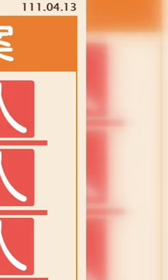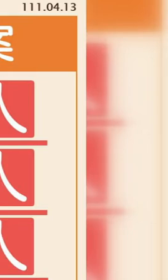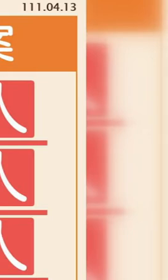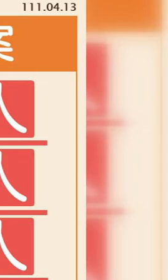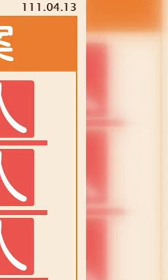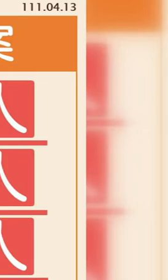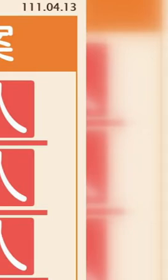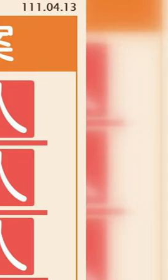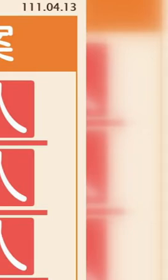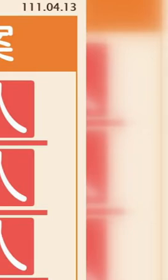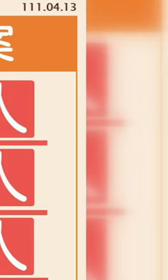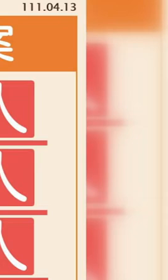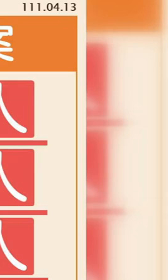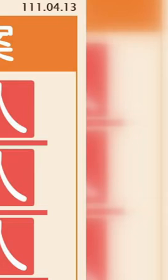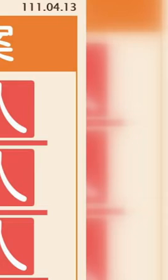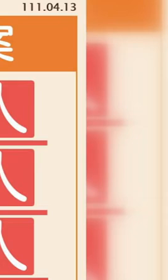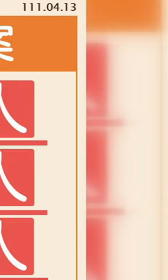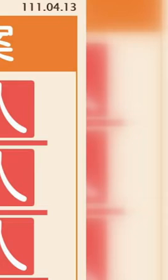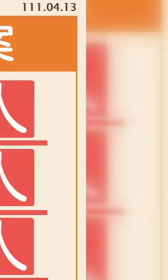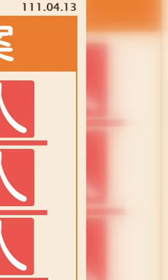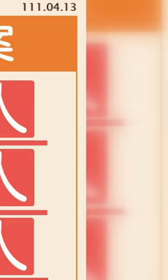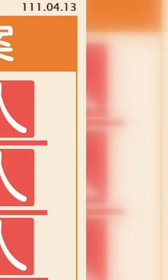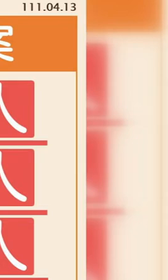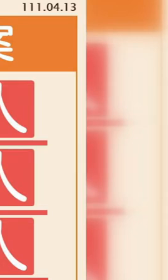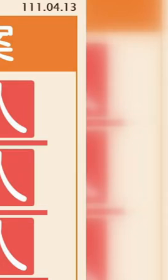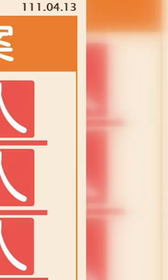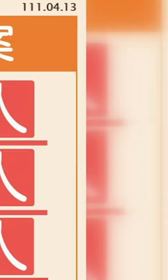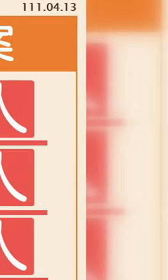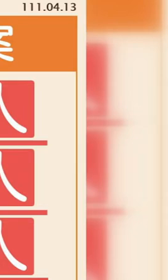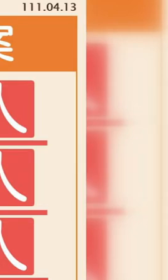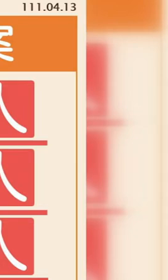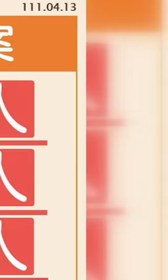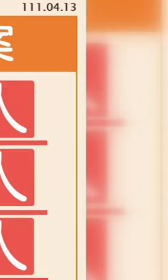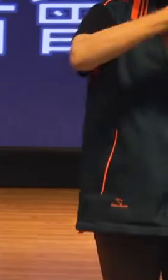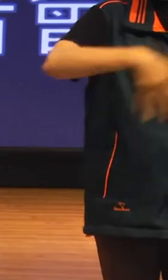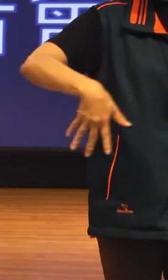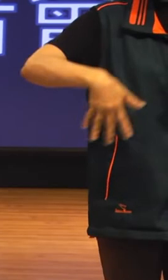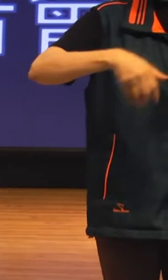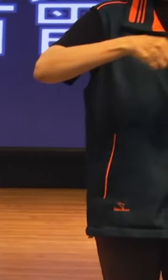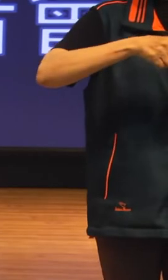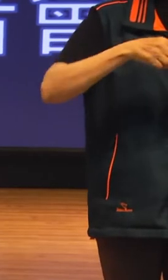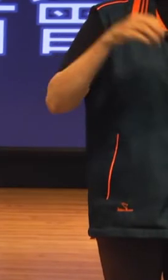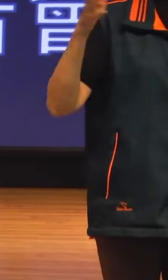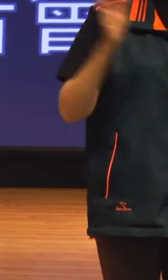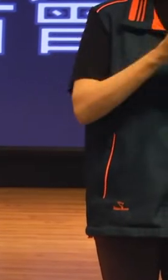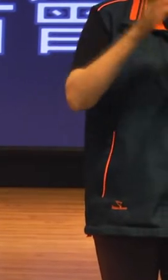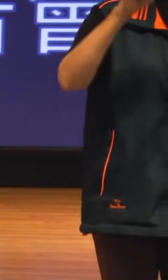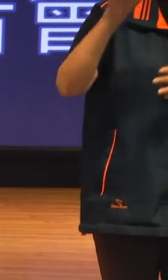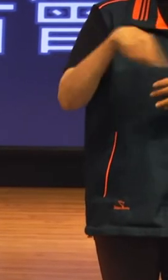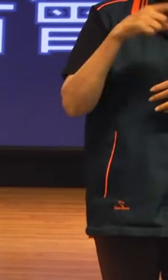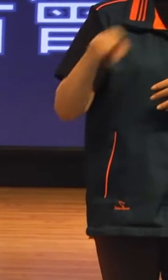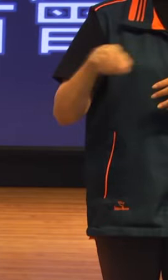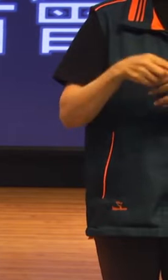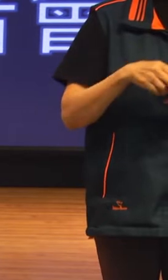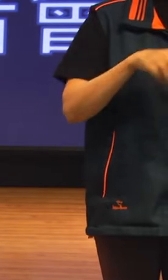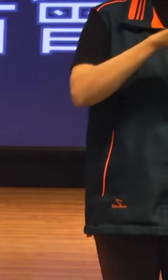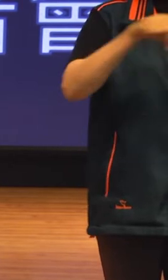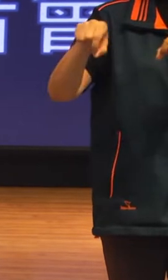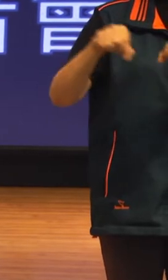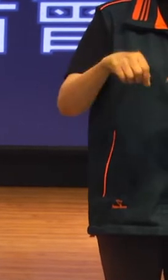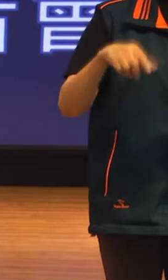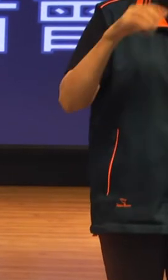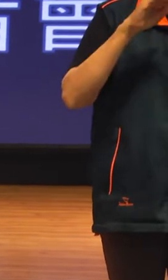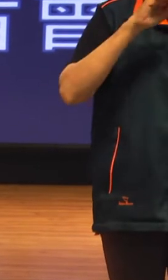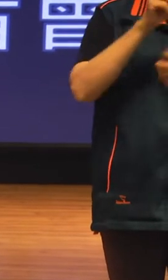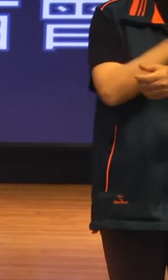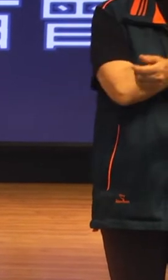院这个在外展过来这个延伸出来的有10个人，10个案件。一个是护理人